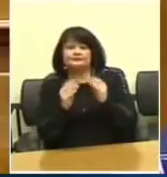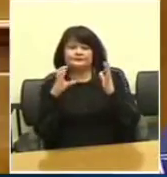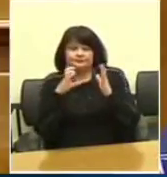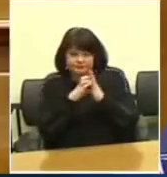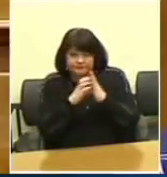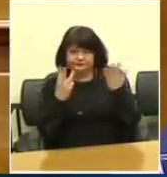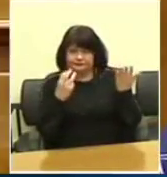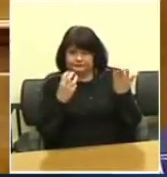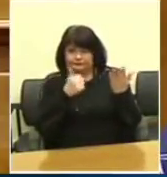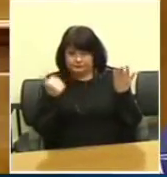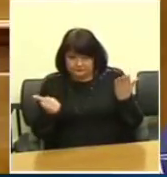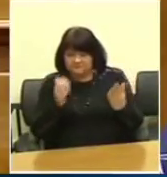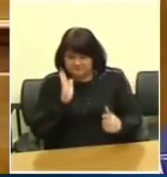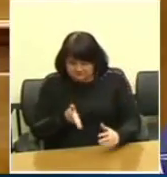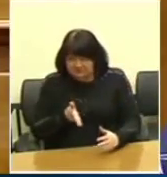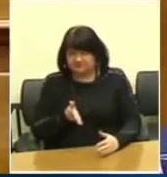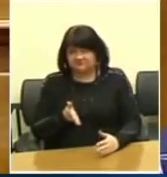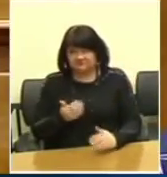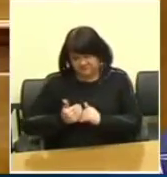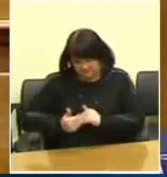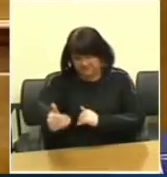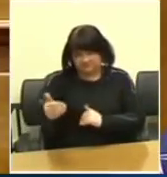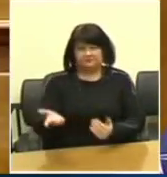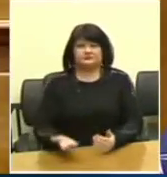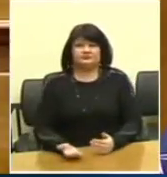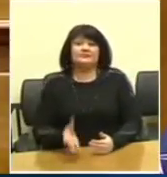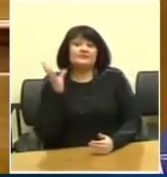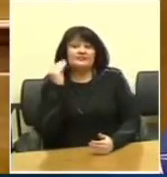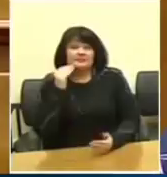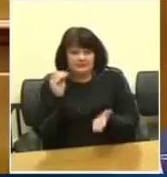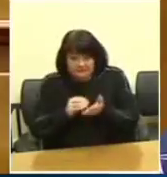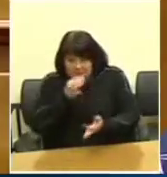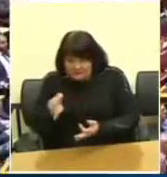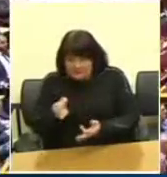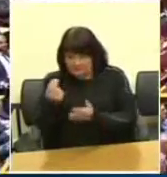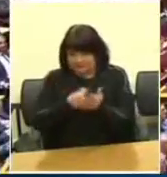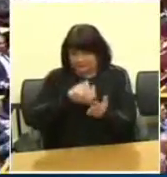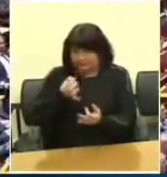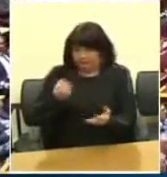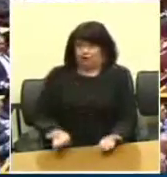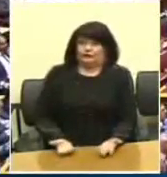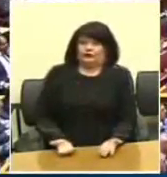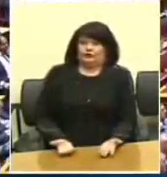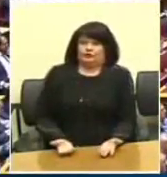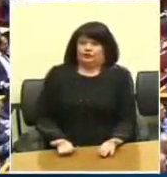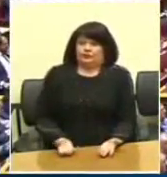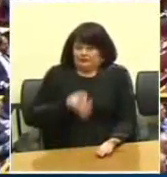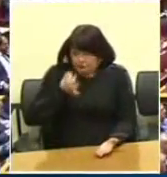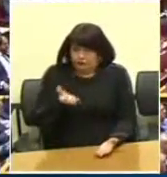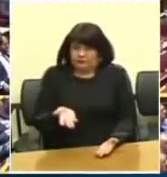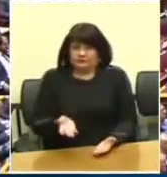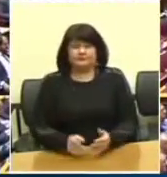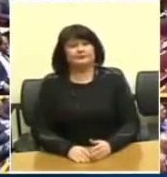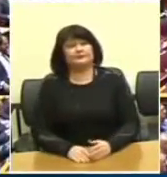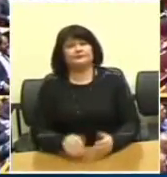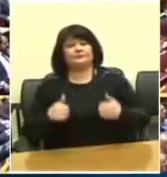κρίσιμη, που θα μπορούσε να έχει αναδρομική ισχύ. Δεν το ακούσατε, κύριε. Να το επαναλάβω πόσες φορές να το πω. Εμείς δεν παίζουμε παιχνίδια